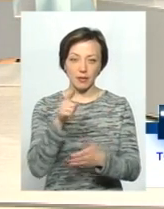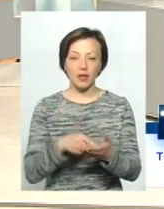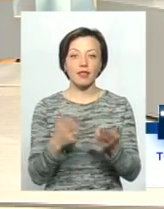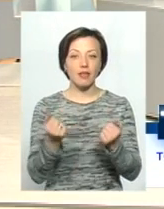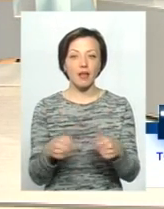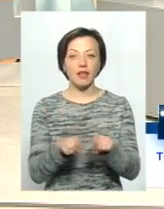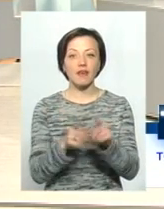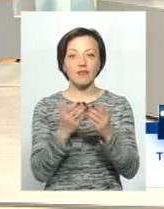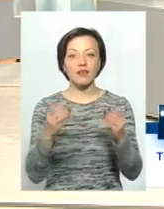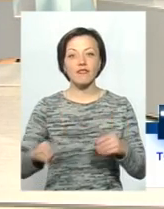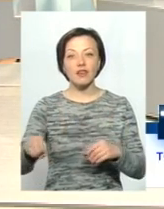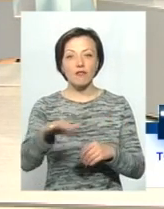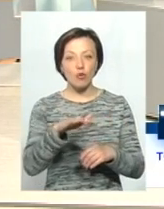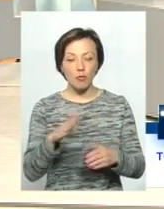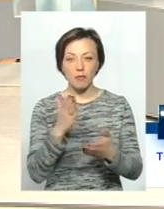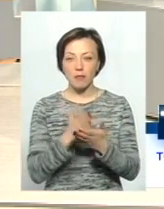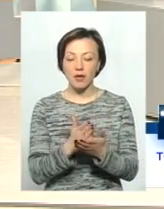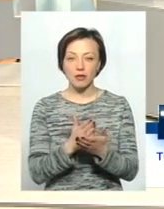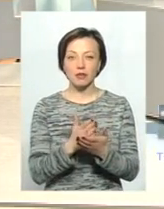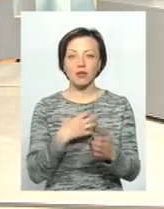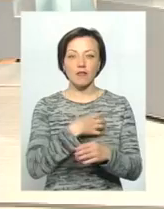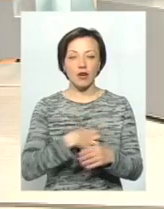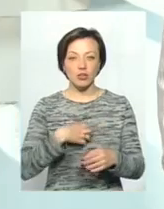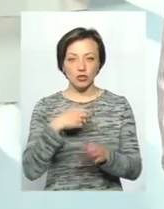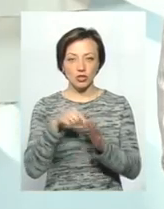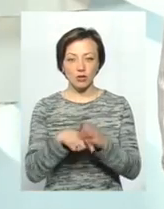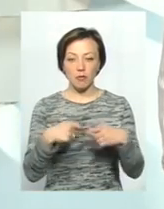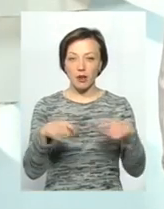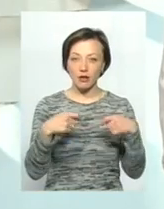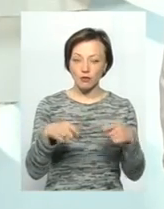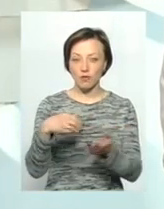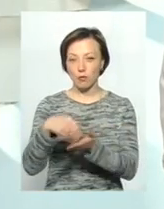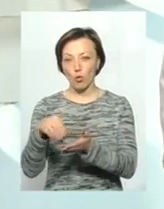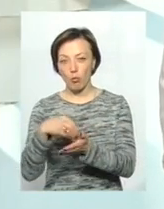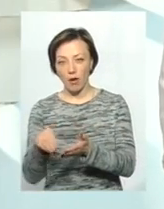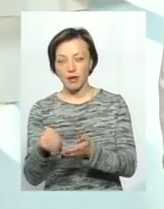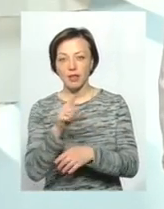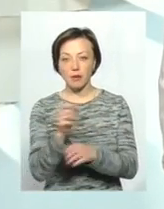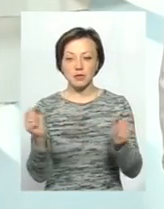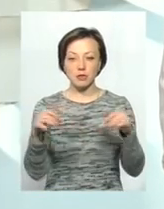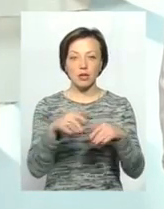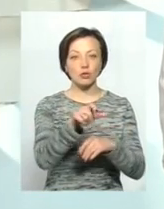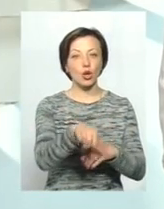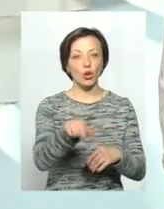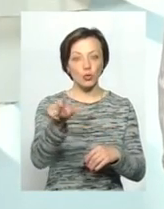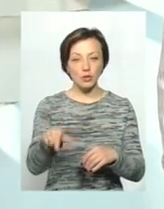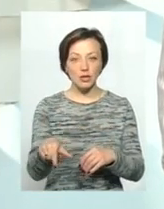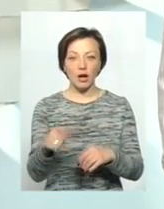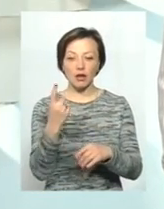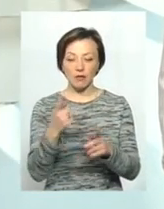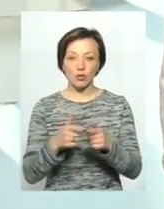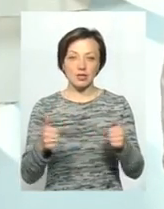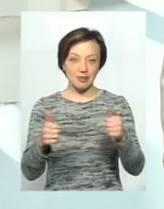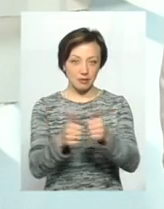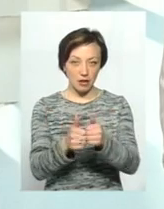такие выставки, они в Европе имеют огромное значение для, как для продавцов, так и для покупателей. То есть там собираются люди из одного сектора